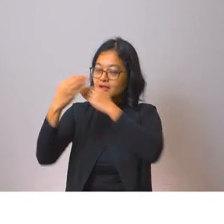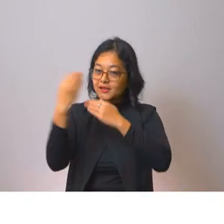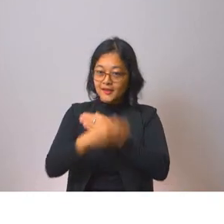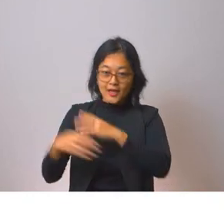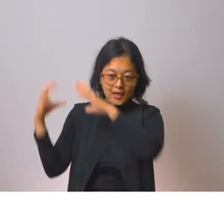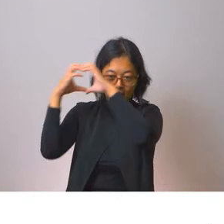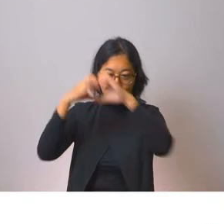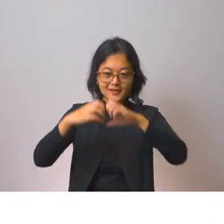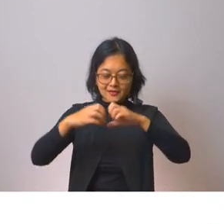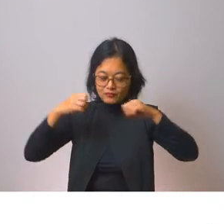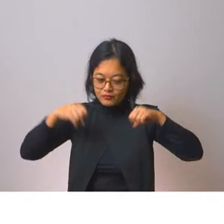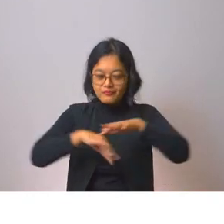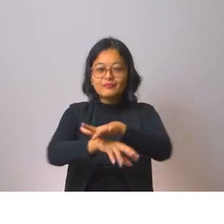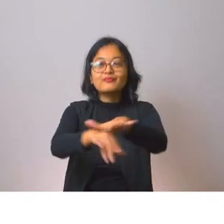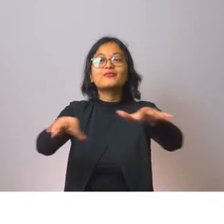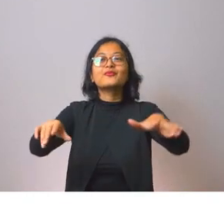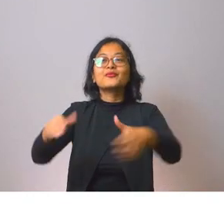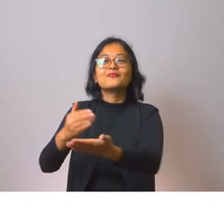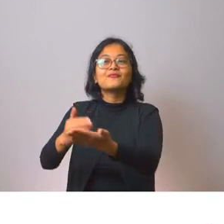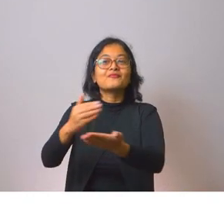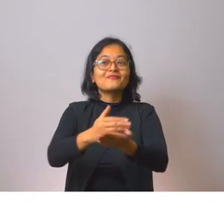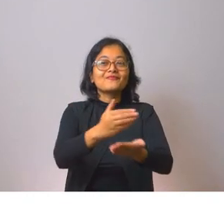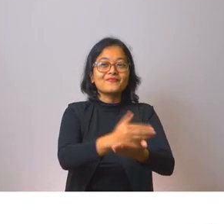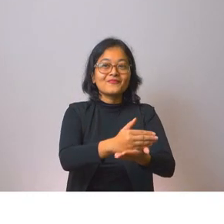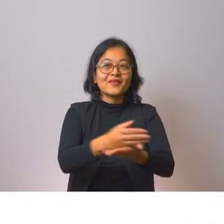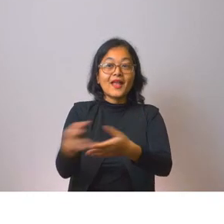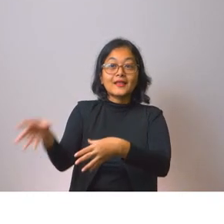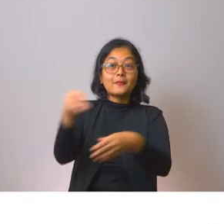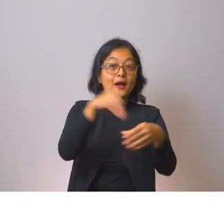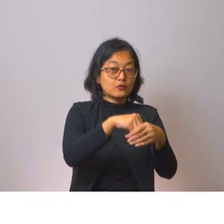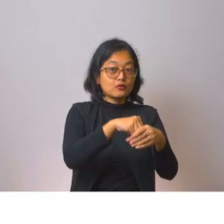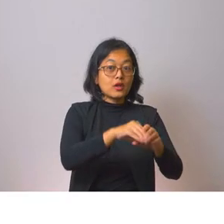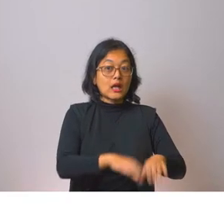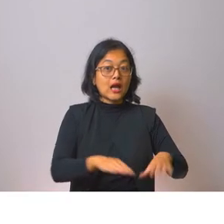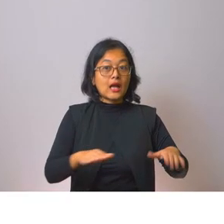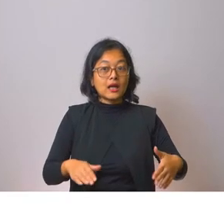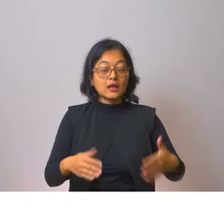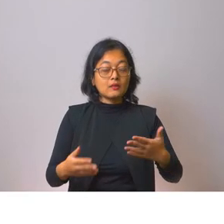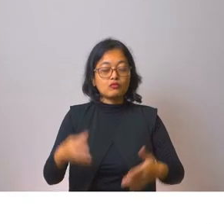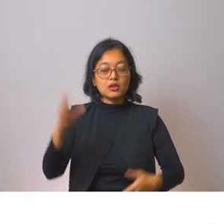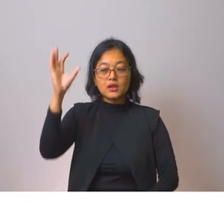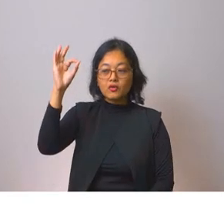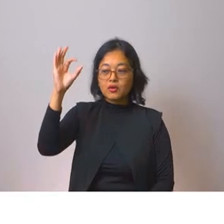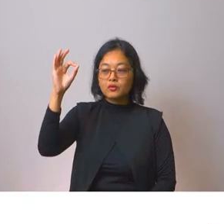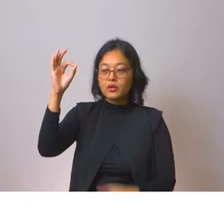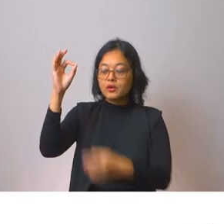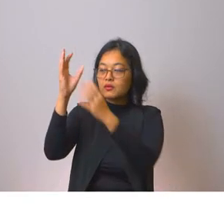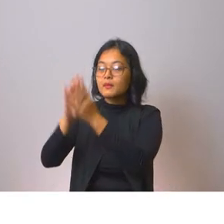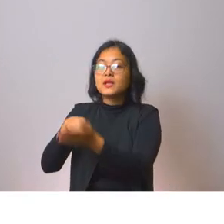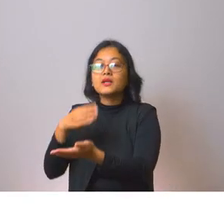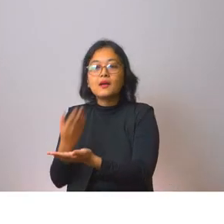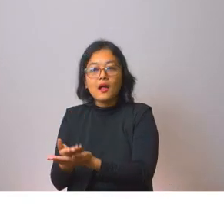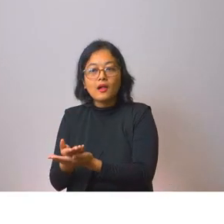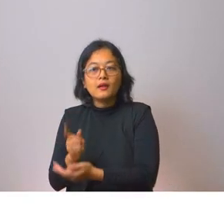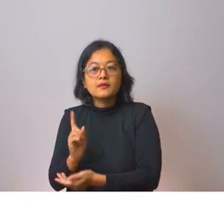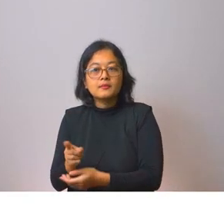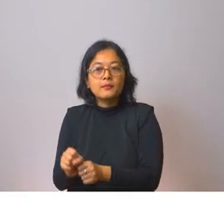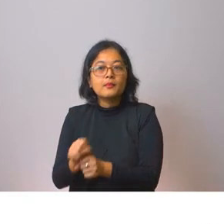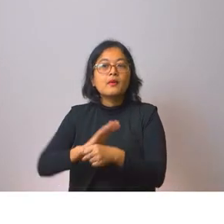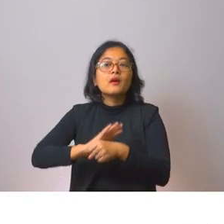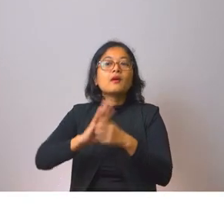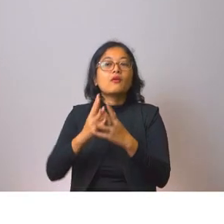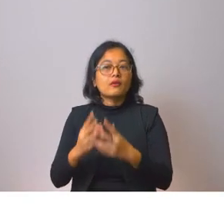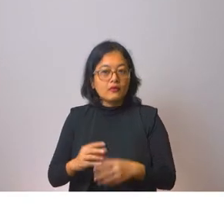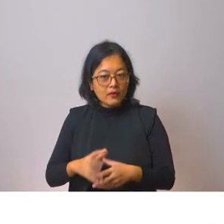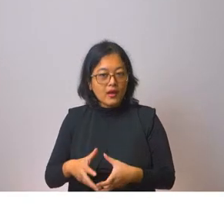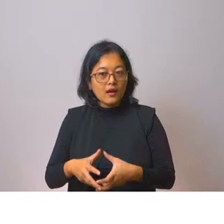semua orang dan anak-anak yang kehilangan papa mamanya karena virus corona. Agar dunia ini menjadi